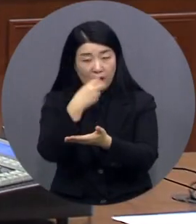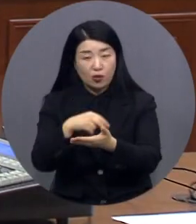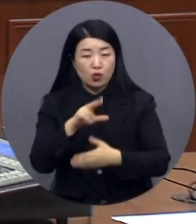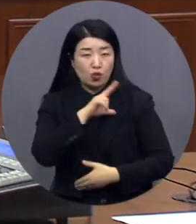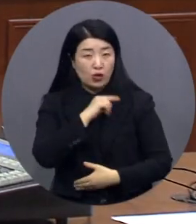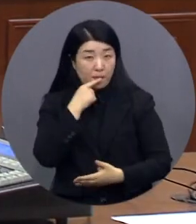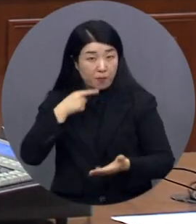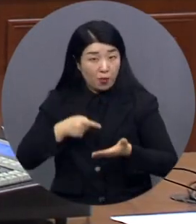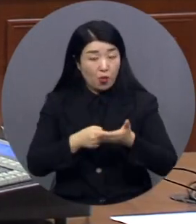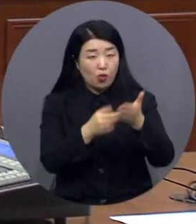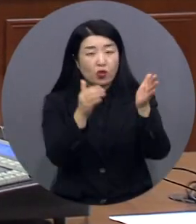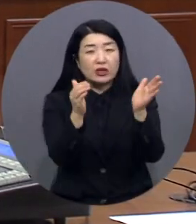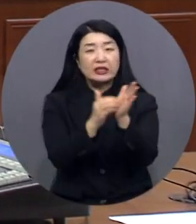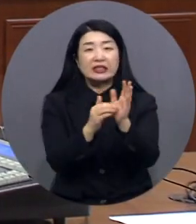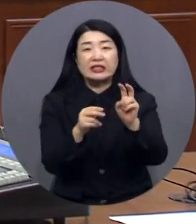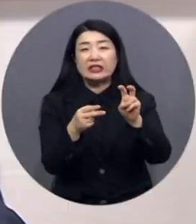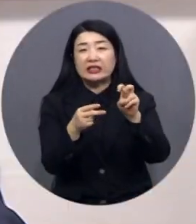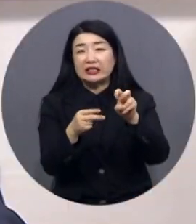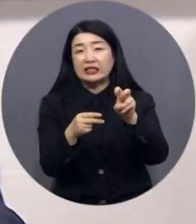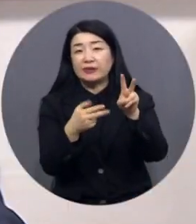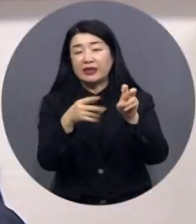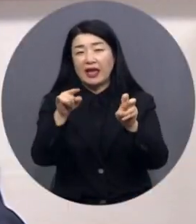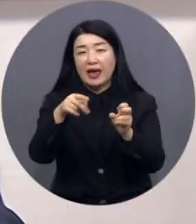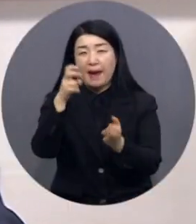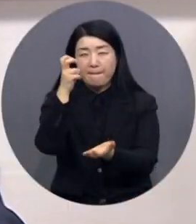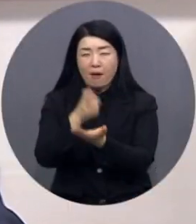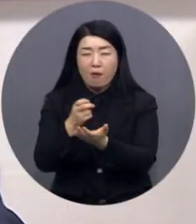보고하고 22대 국회에서